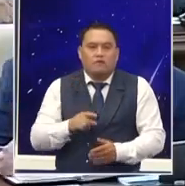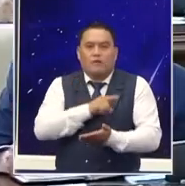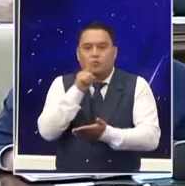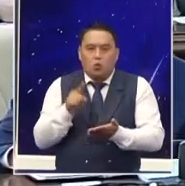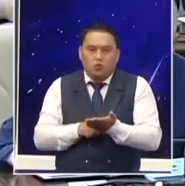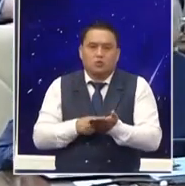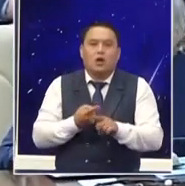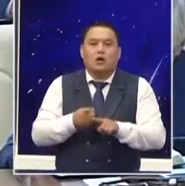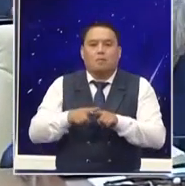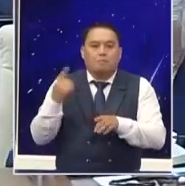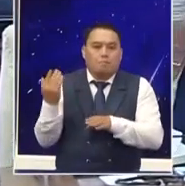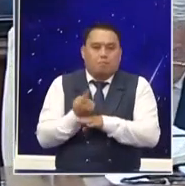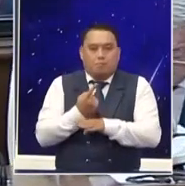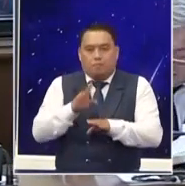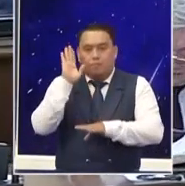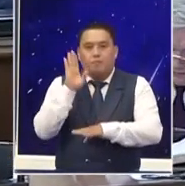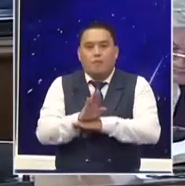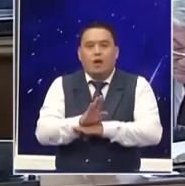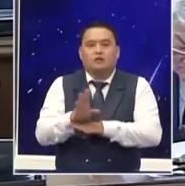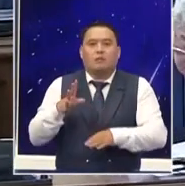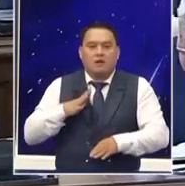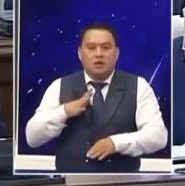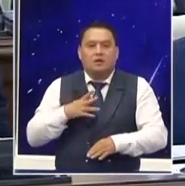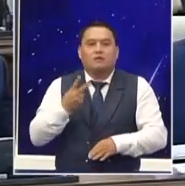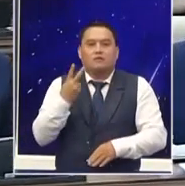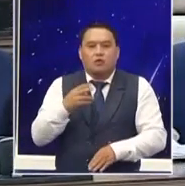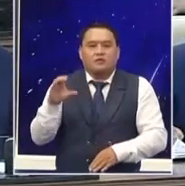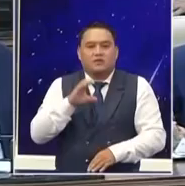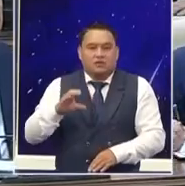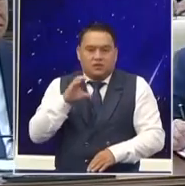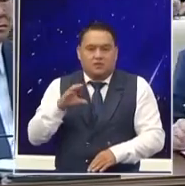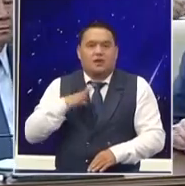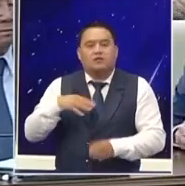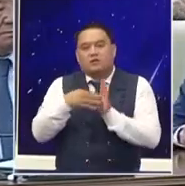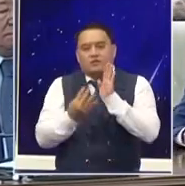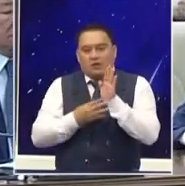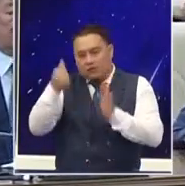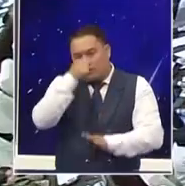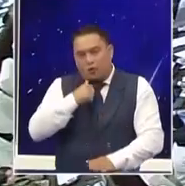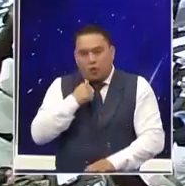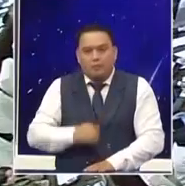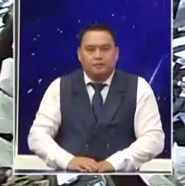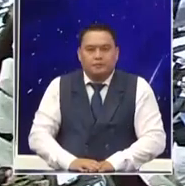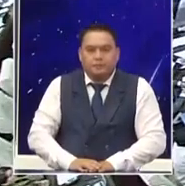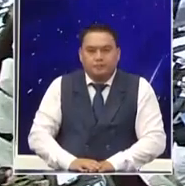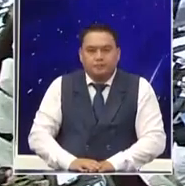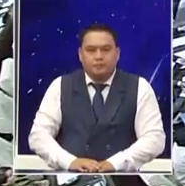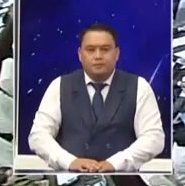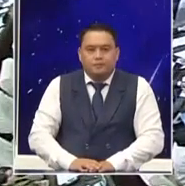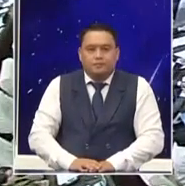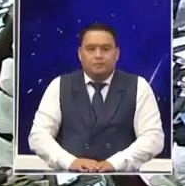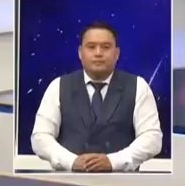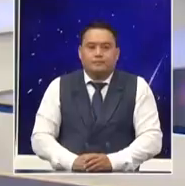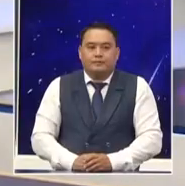вопросам. Напомним, первое послание Касым-Жомарта Токаева было озвучено 2 сентября 2019 года. Не только в стране, но